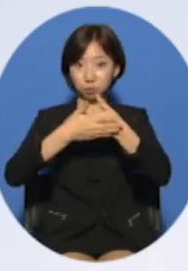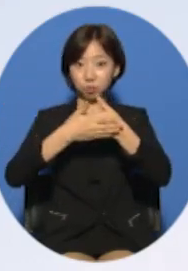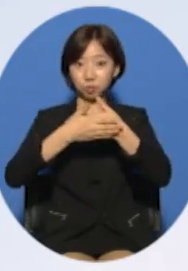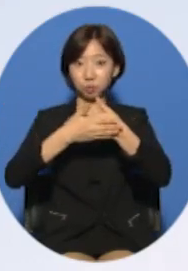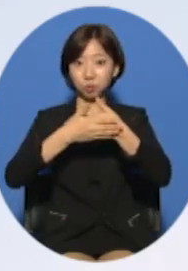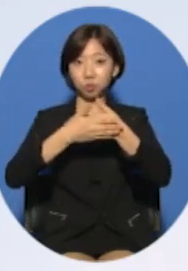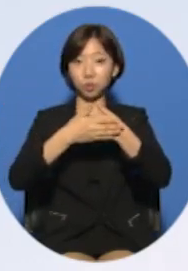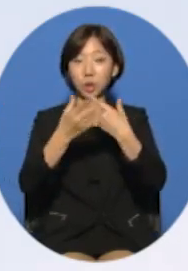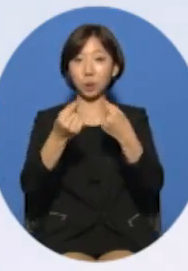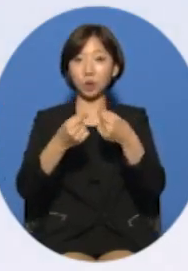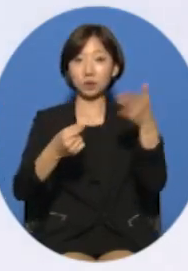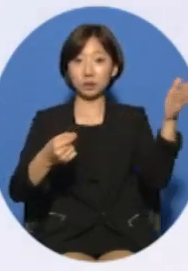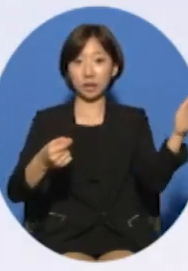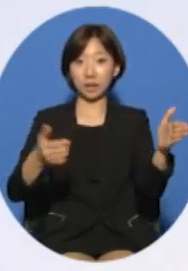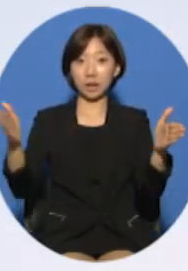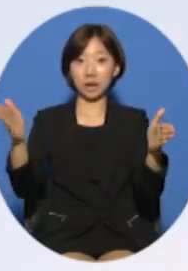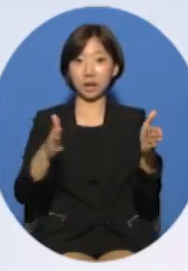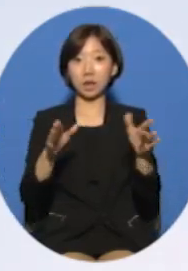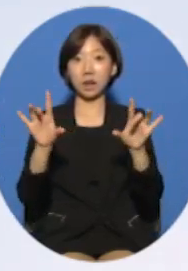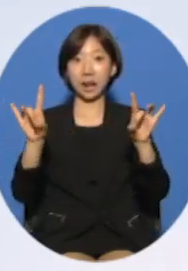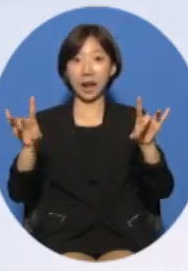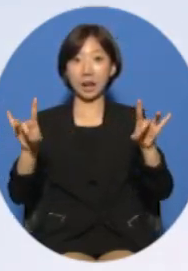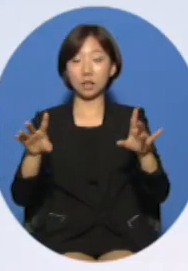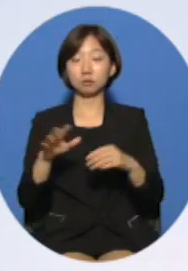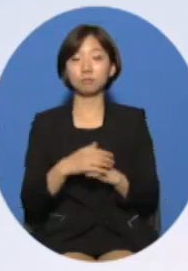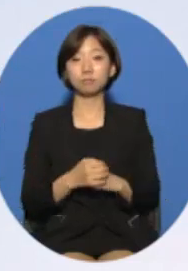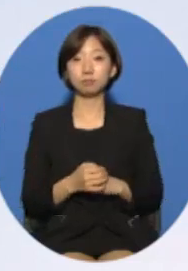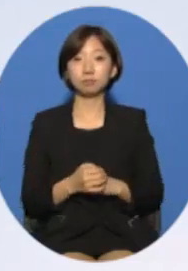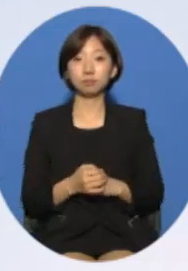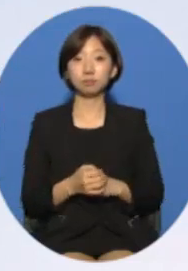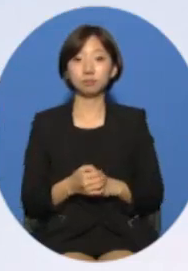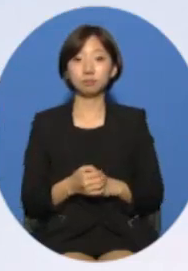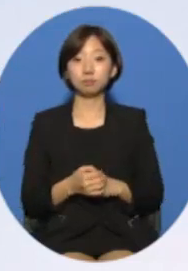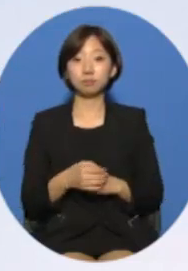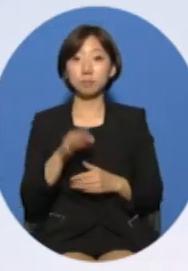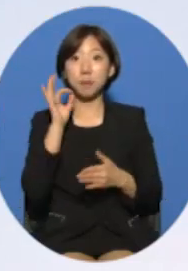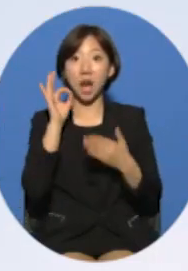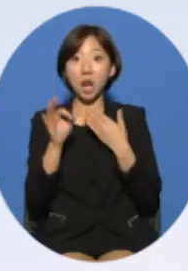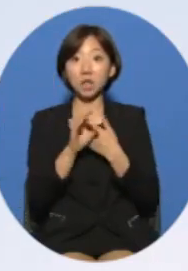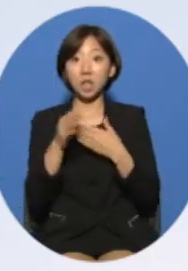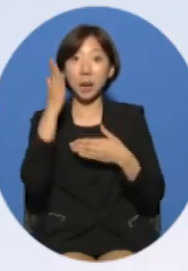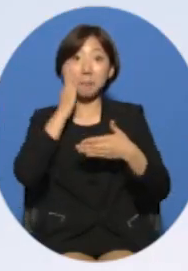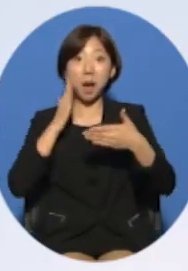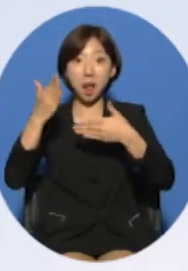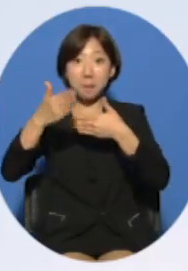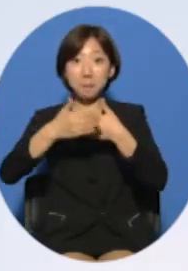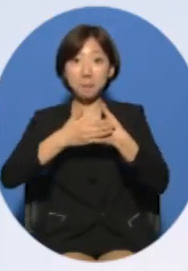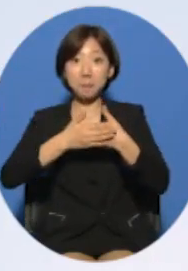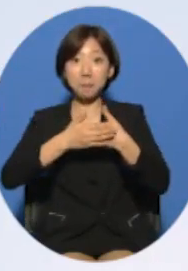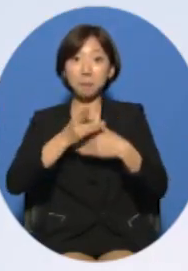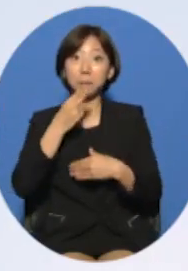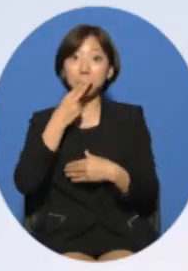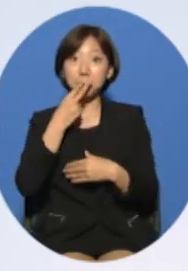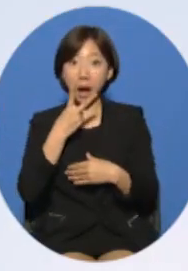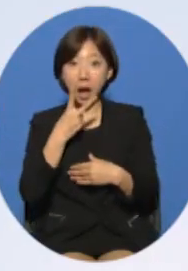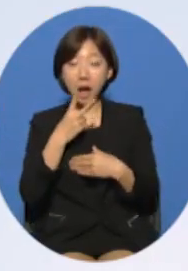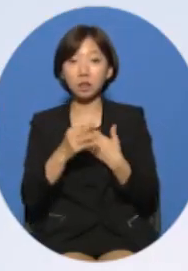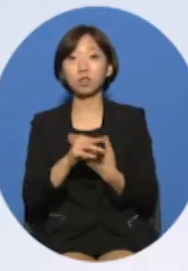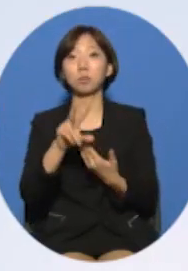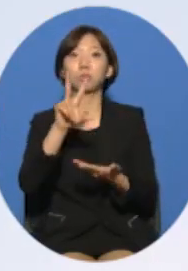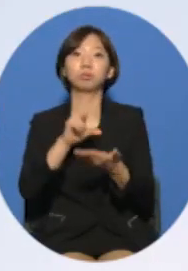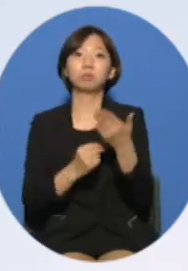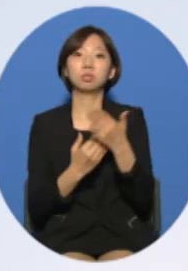이제 하는 거죠. 양쪽에 돼 있으니까. 그렇죠. 예. 만약 저 부분이 훼손될 경우에는 좀 문제가 생기는 거죠.